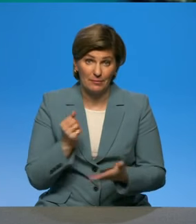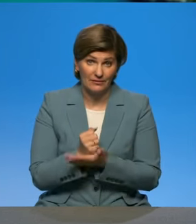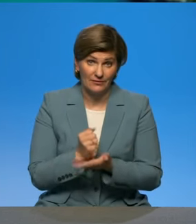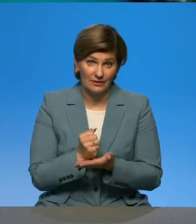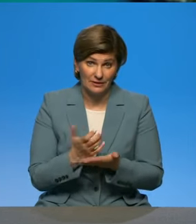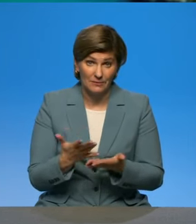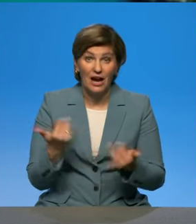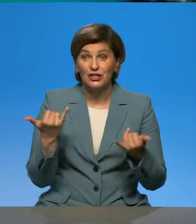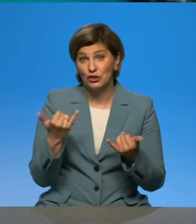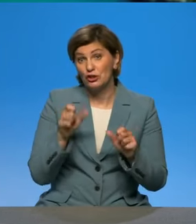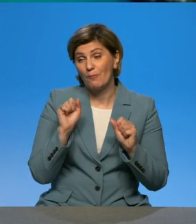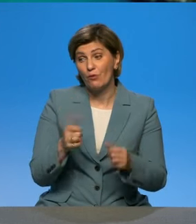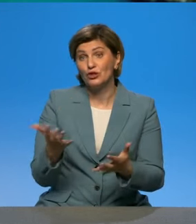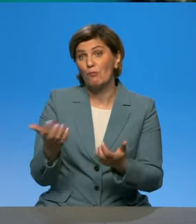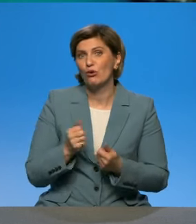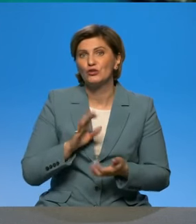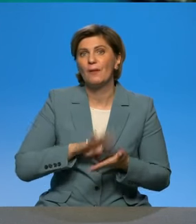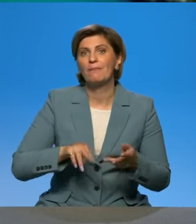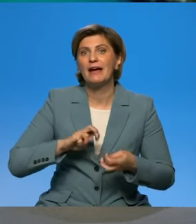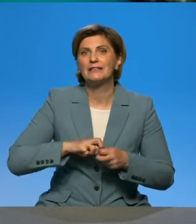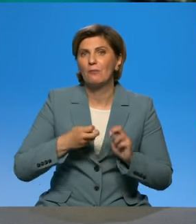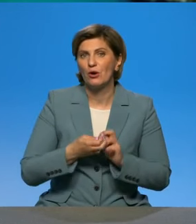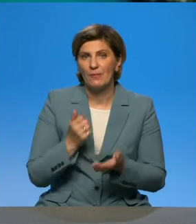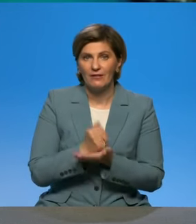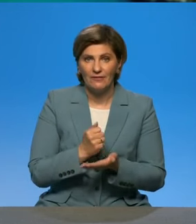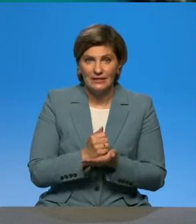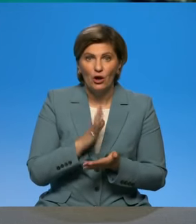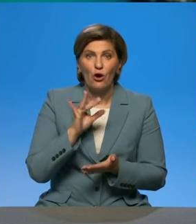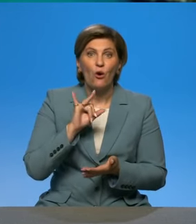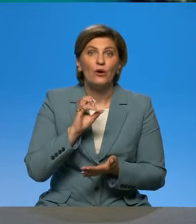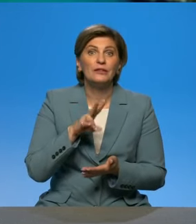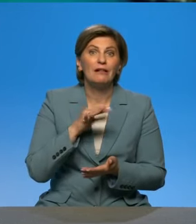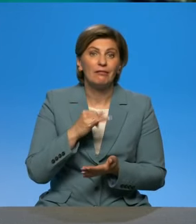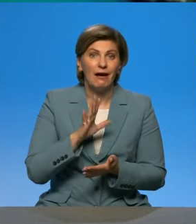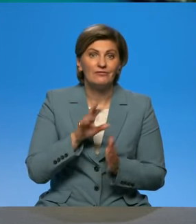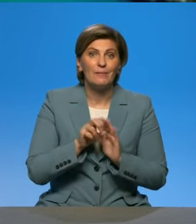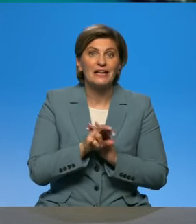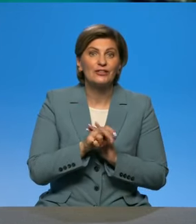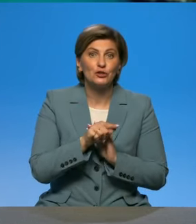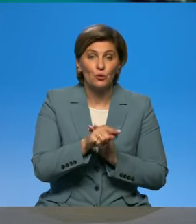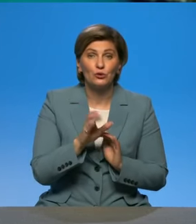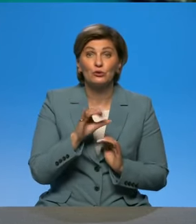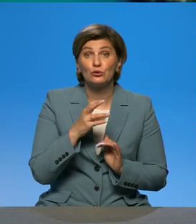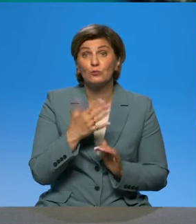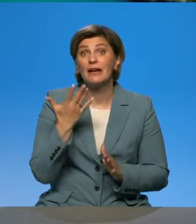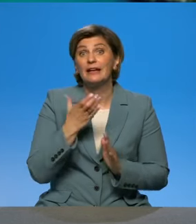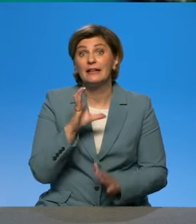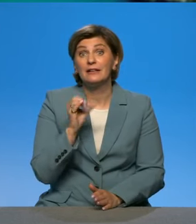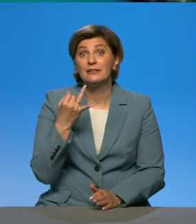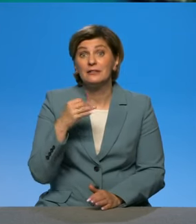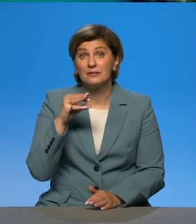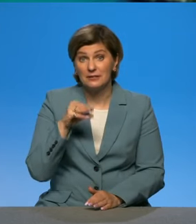Сейчас вы можете получить без проблем визу онлайн, зайдя на иммиграционную службу, или же, если будут трудности, зайдя через сайт, мы оказываем